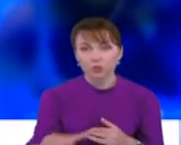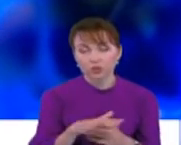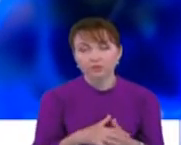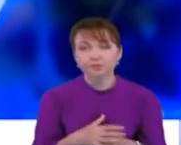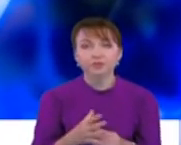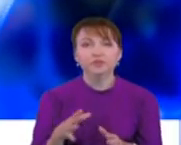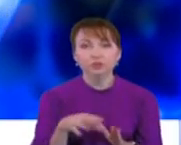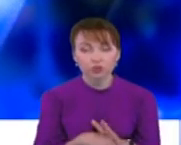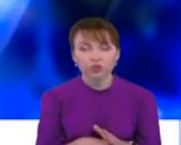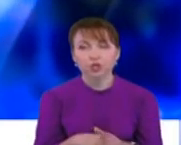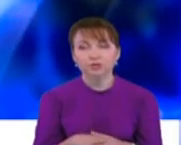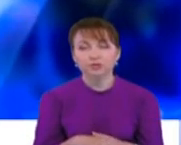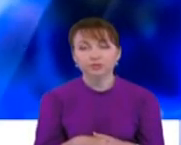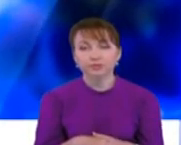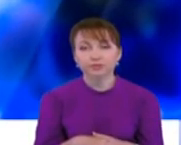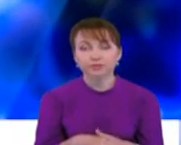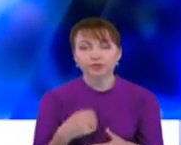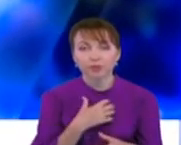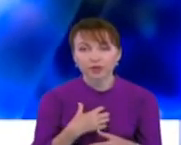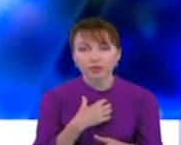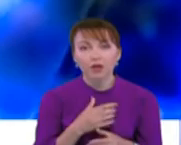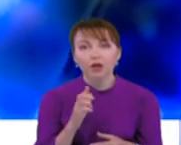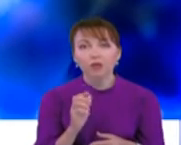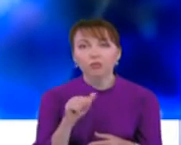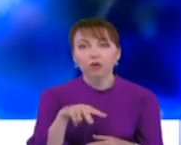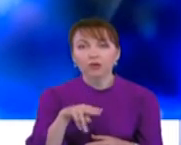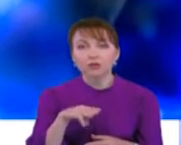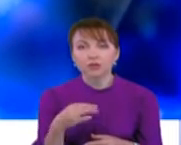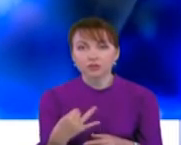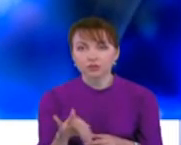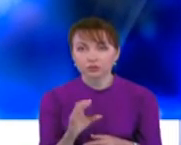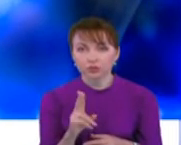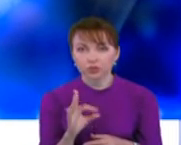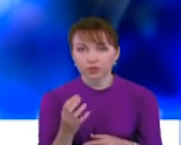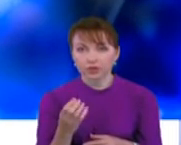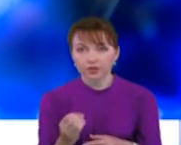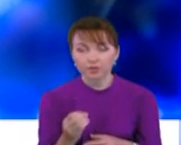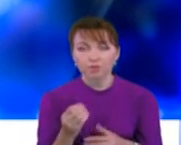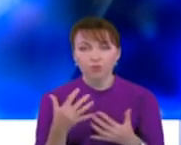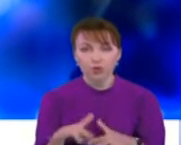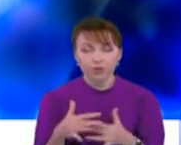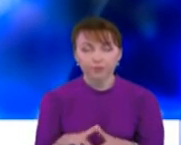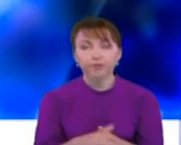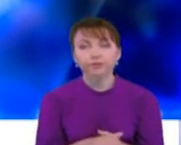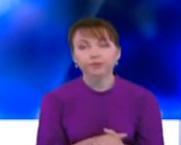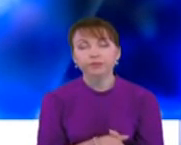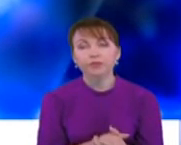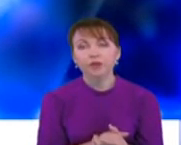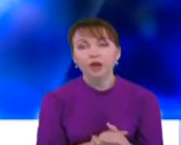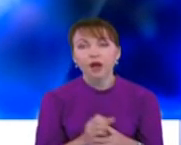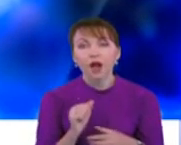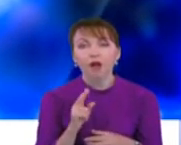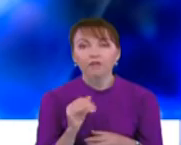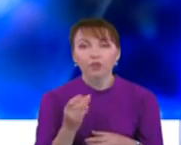же час пріоритетом є Балтійське море, а всі інші завдання, які виконуються в